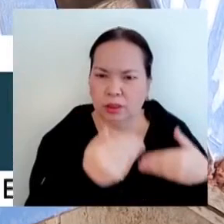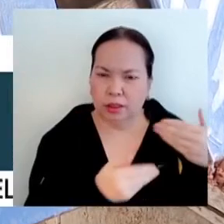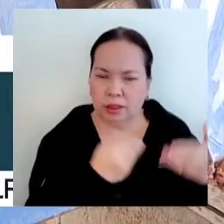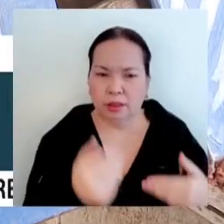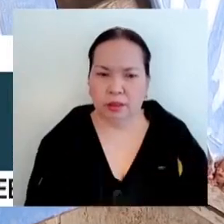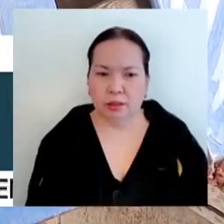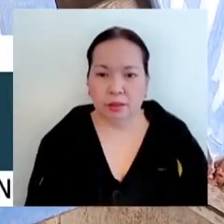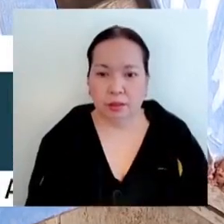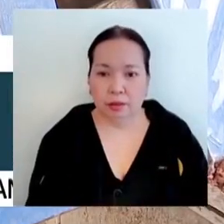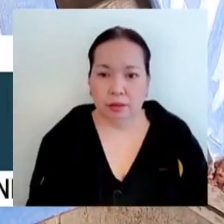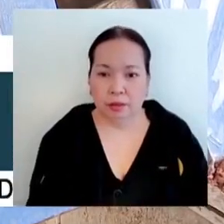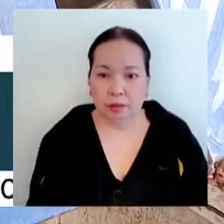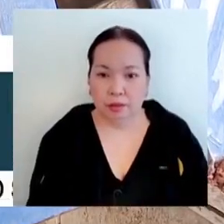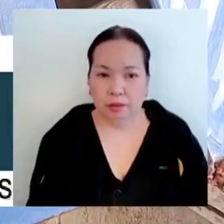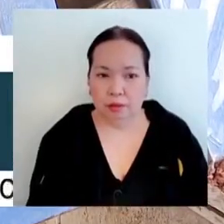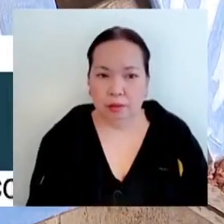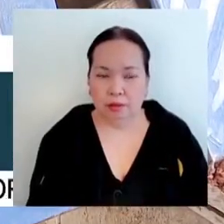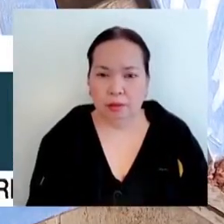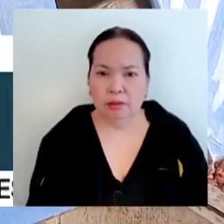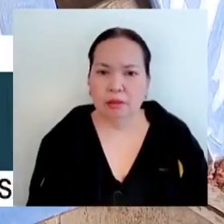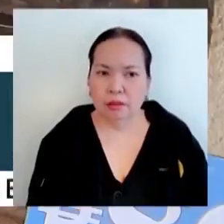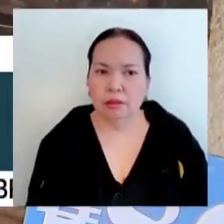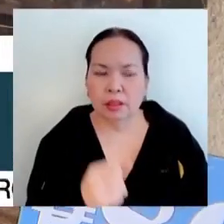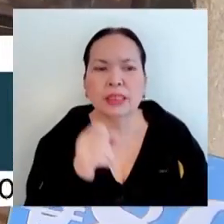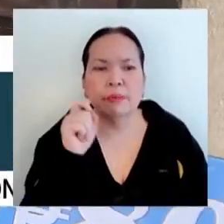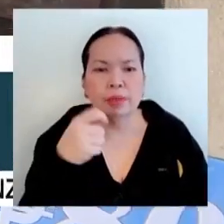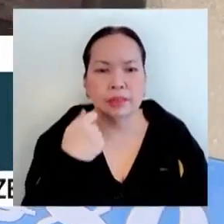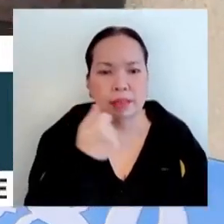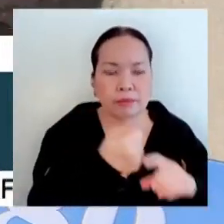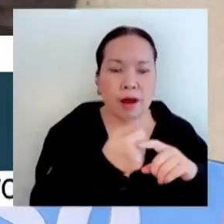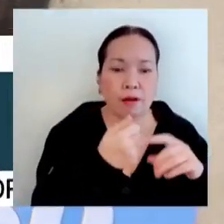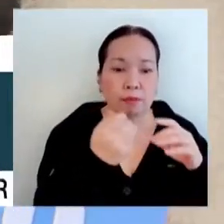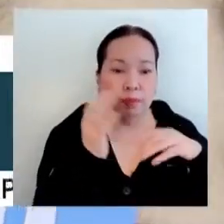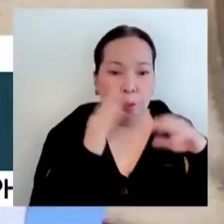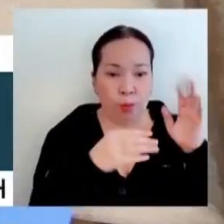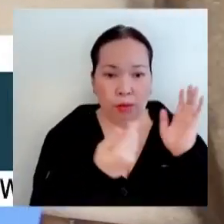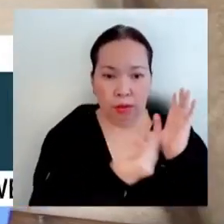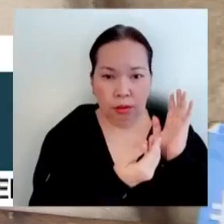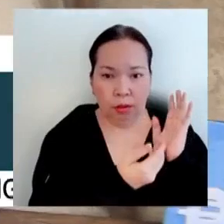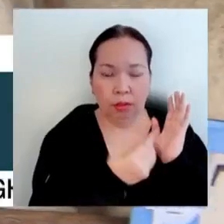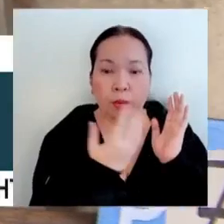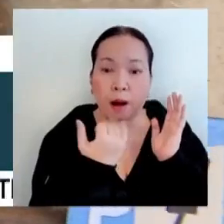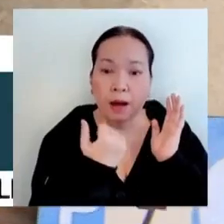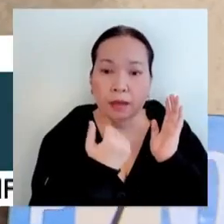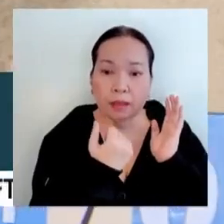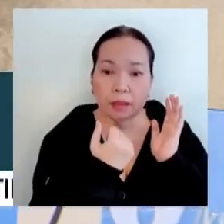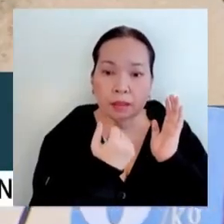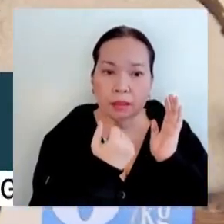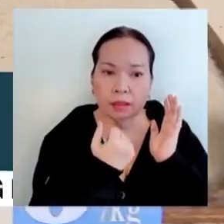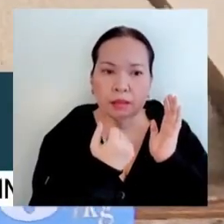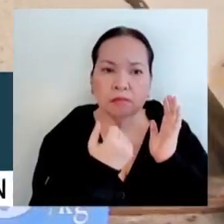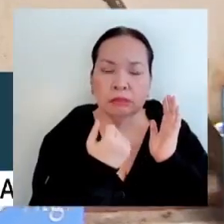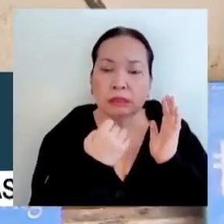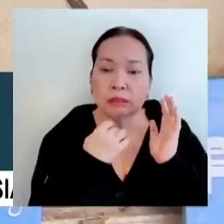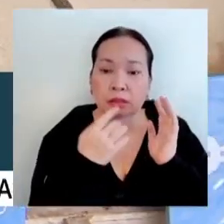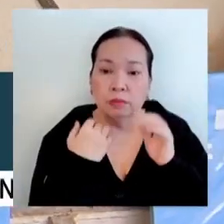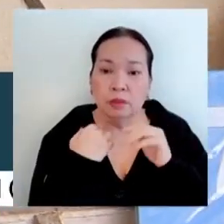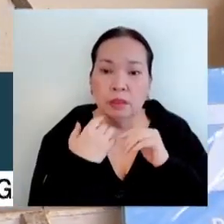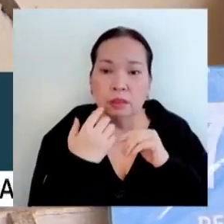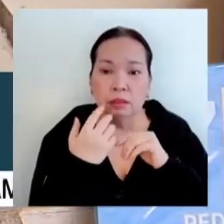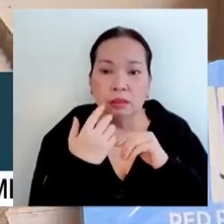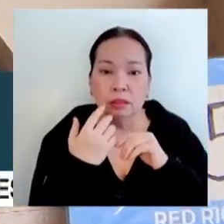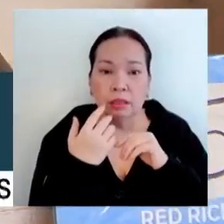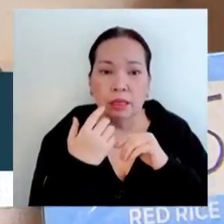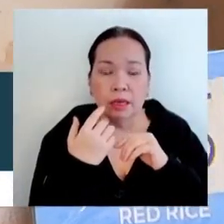na may problema. Kasi ito is a dealer or other traders naman na hindi gumagawa ng gano'n.